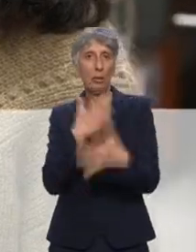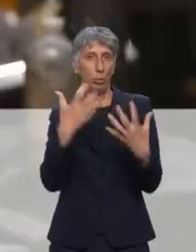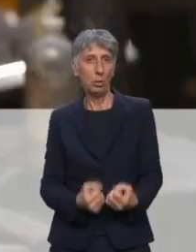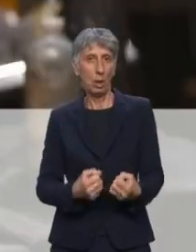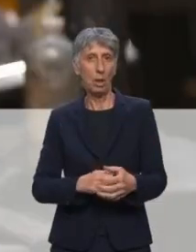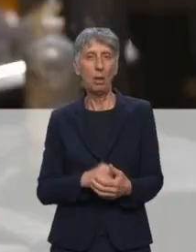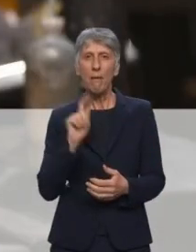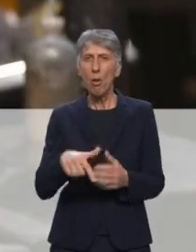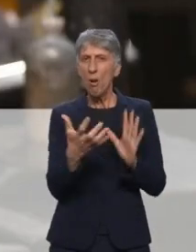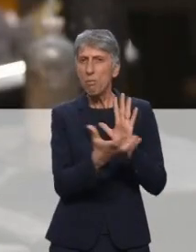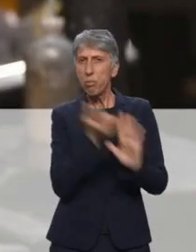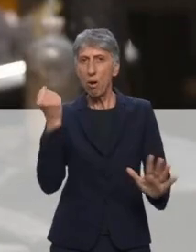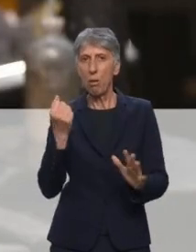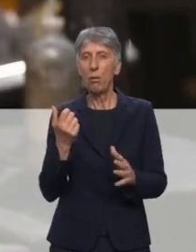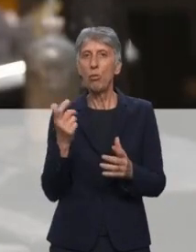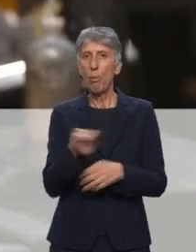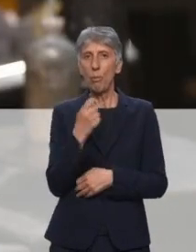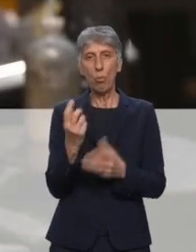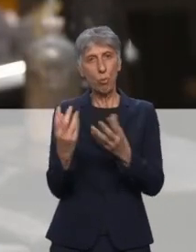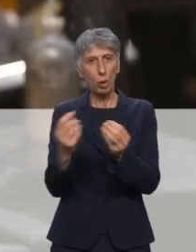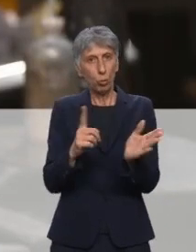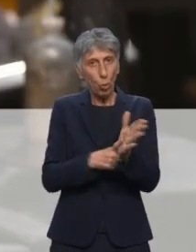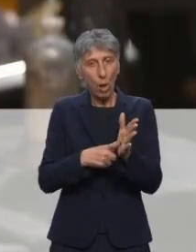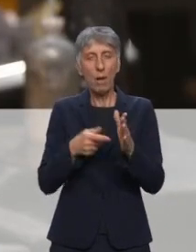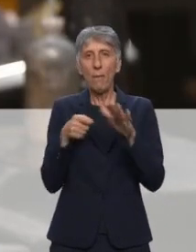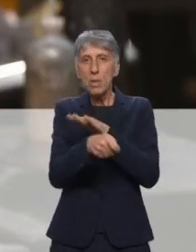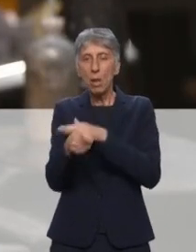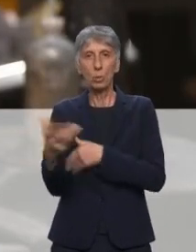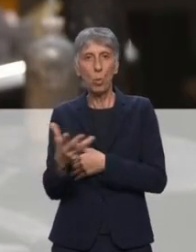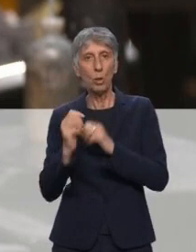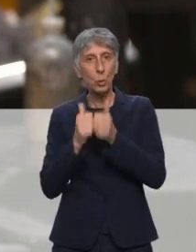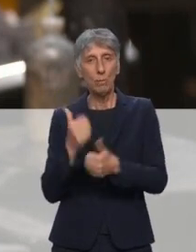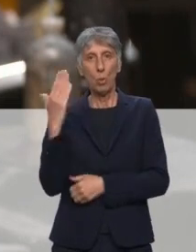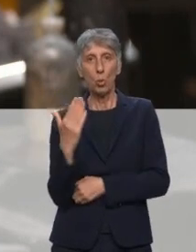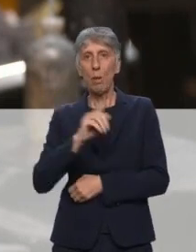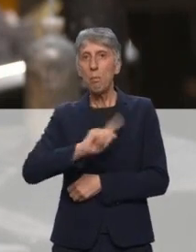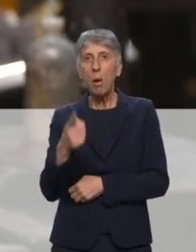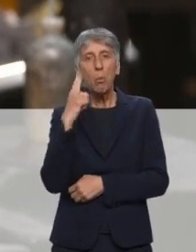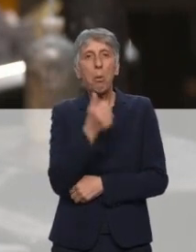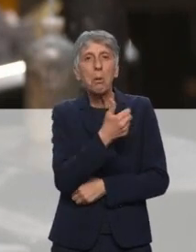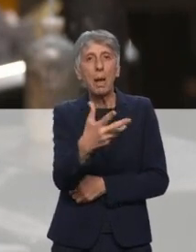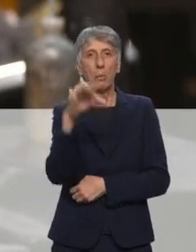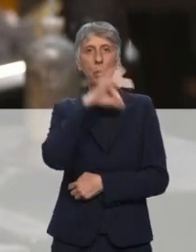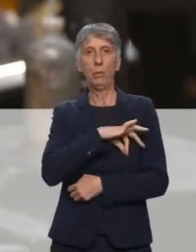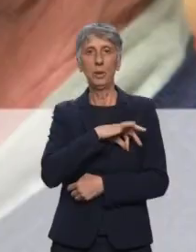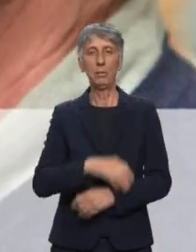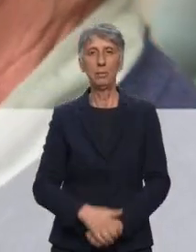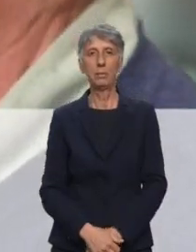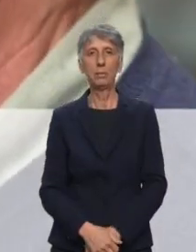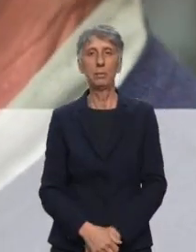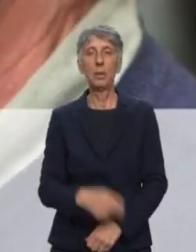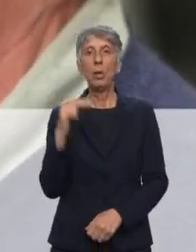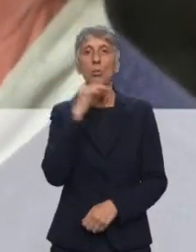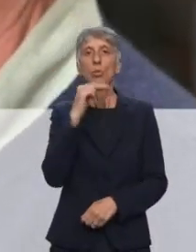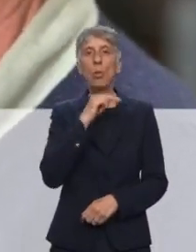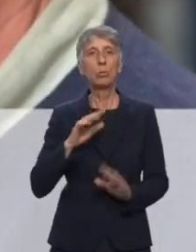fossiles. Elles doivent être expropriées. C'est à la population de décider quoi financer, en fonction de ses besoins et pas pour le profit de quelques-uns. Pour